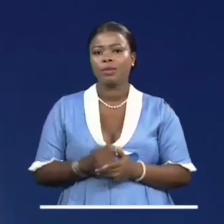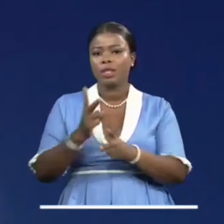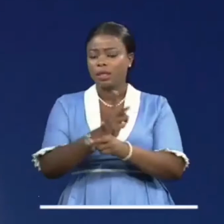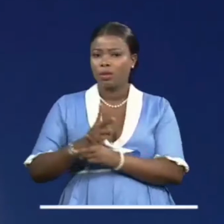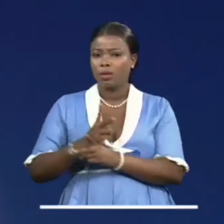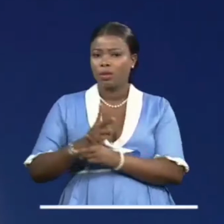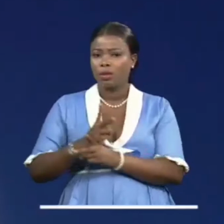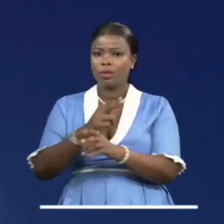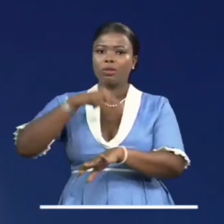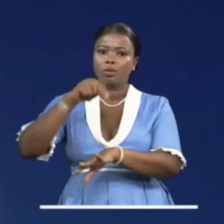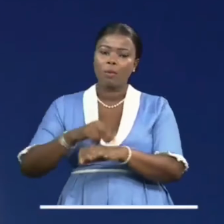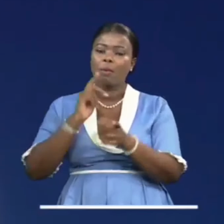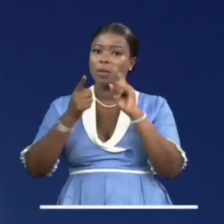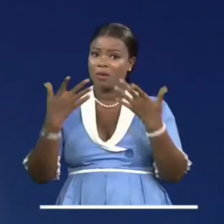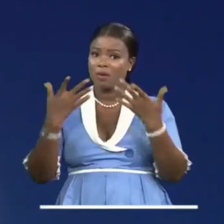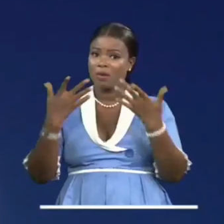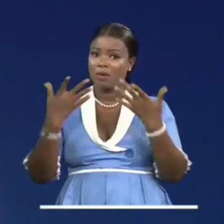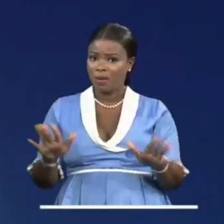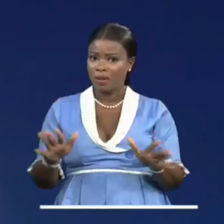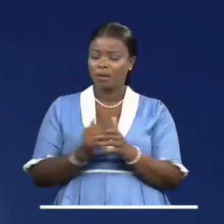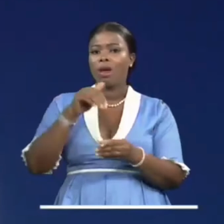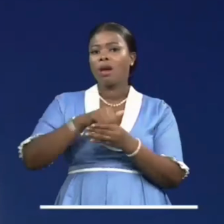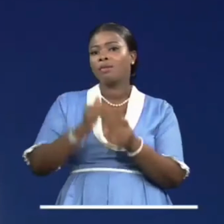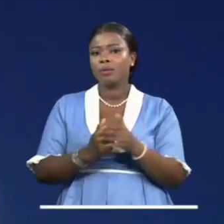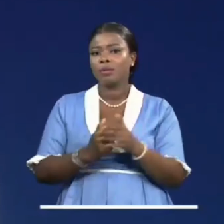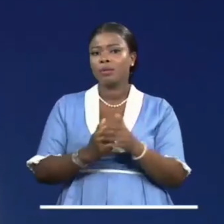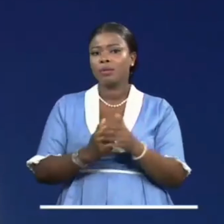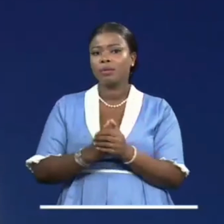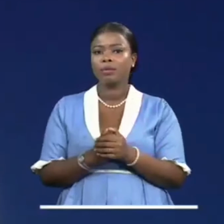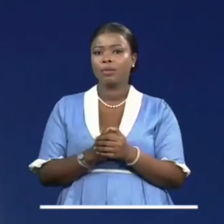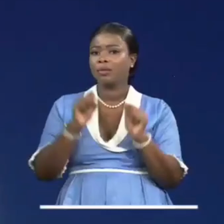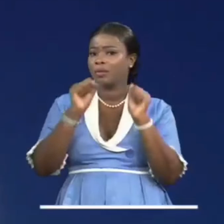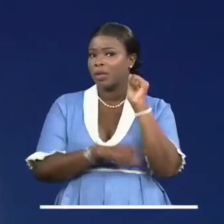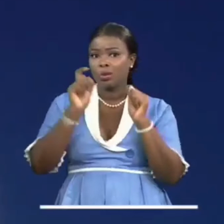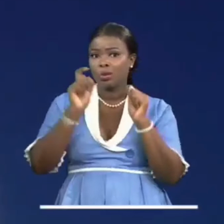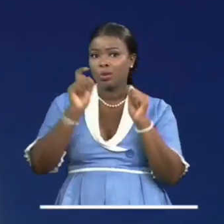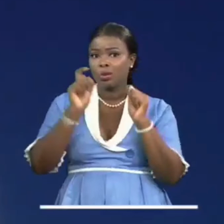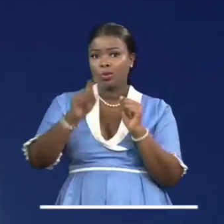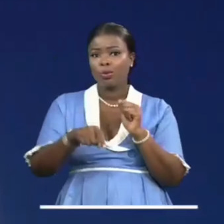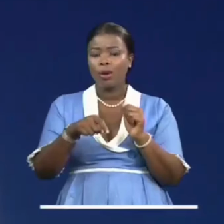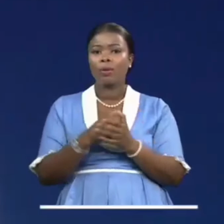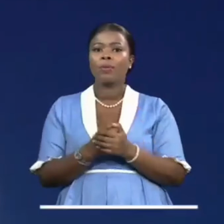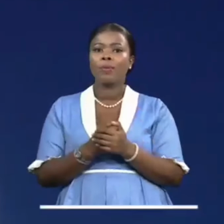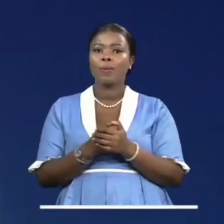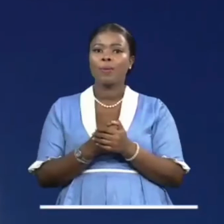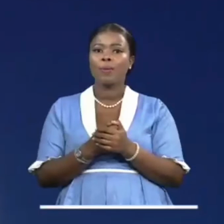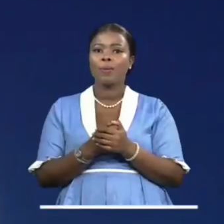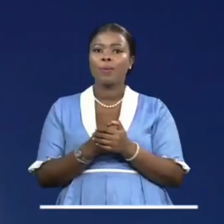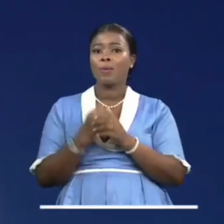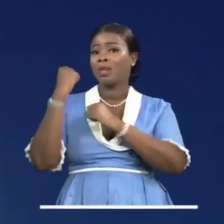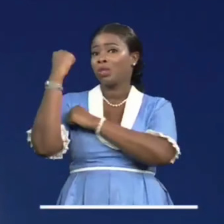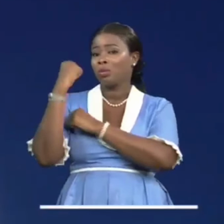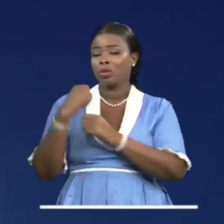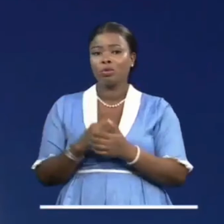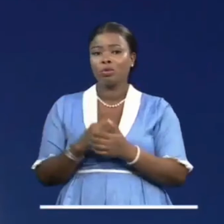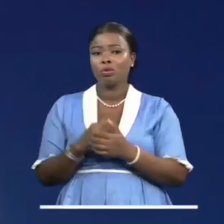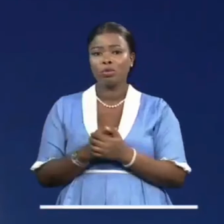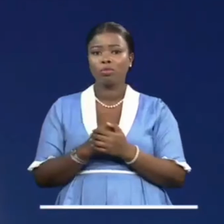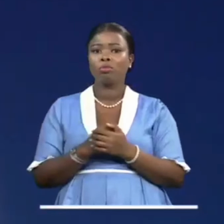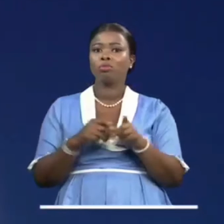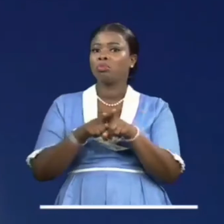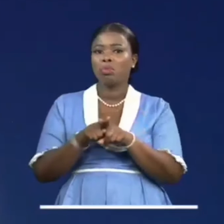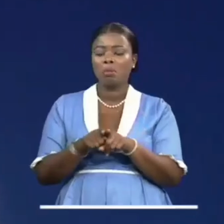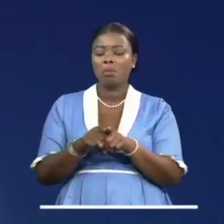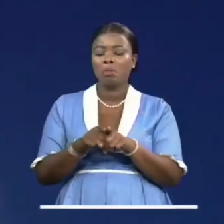a parlé dans les défis et enfin impulser toutes les réformes nécessaires le Sénégal doit s'ériger en champion en leader dans le domaine de l'intégration